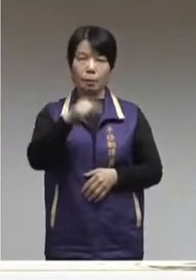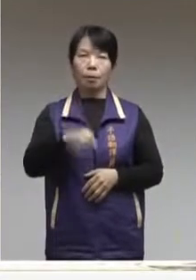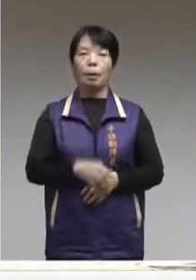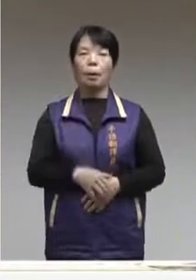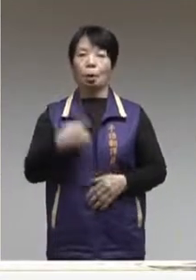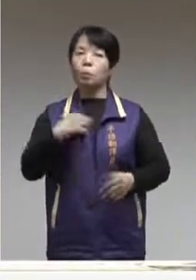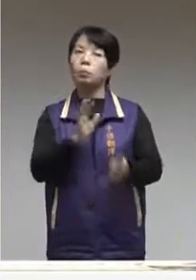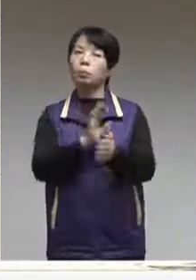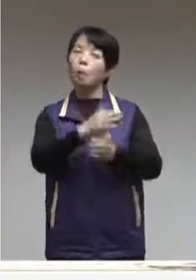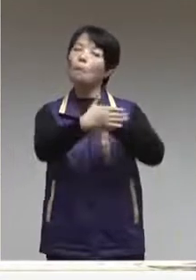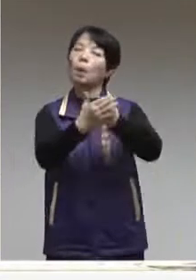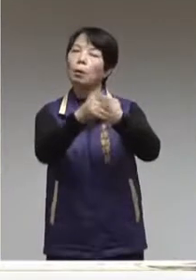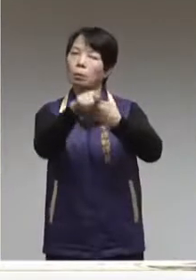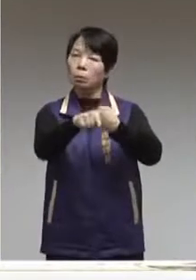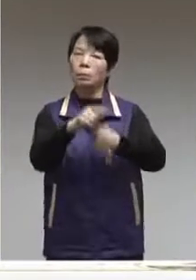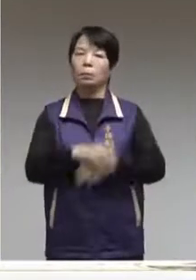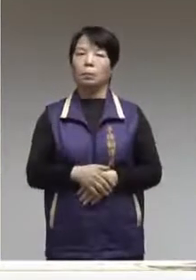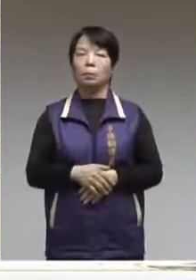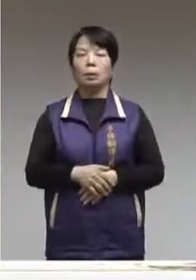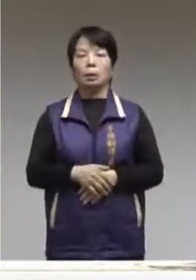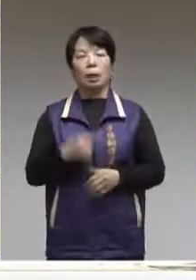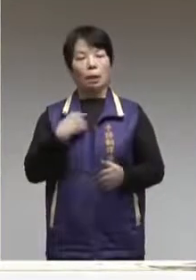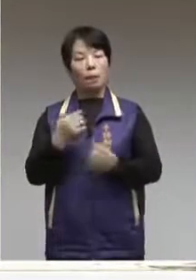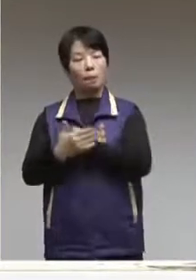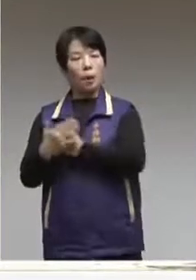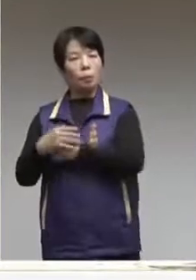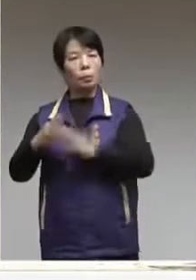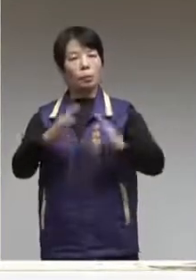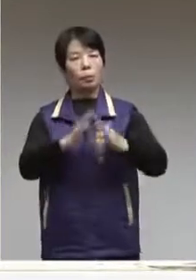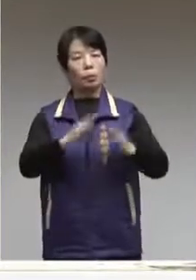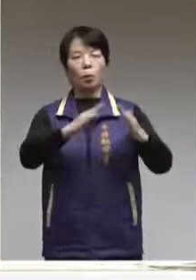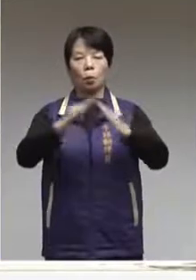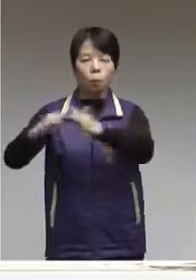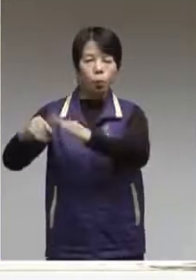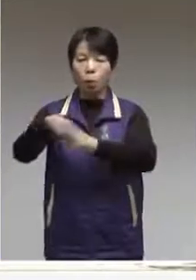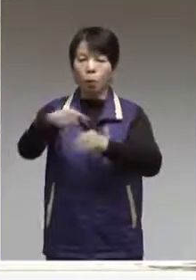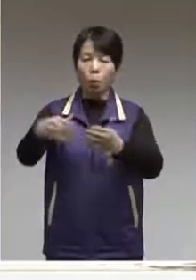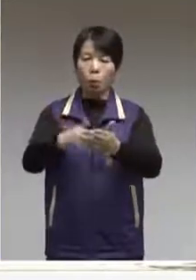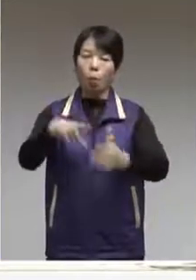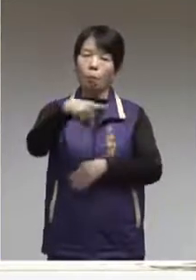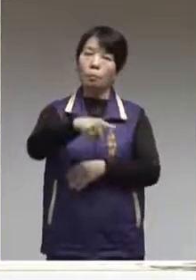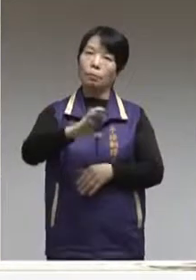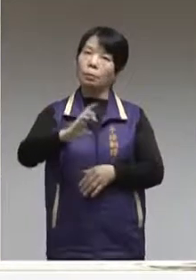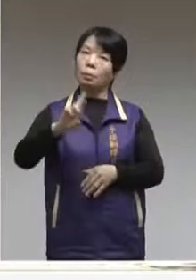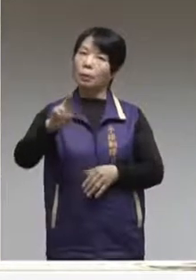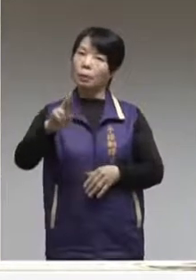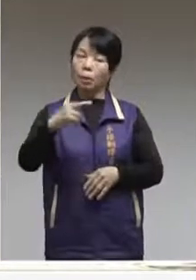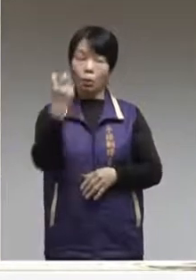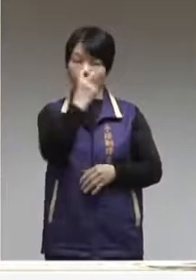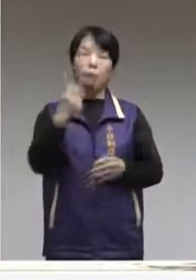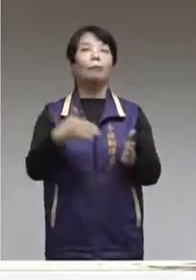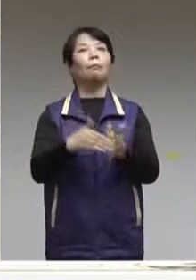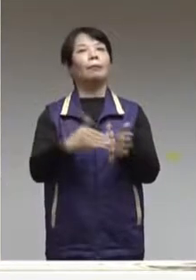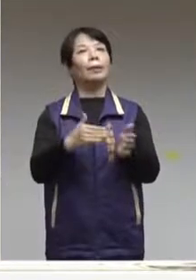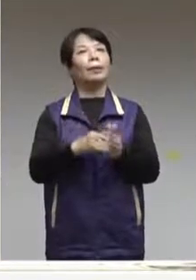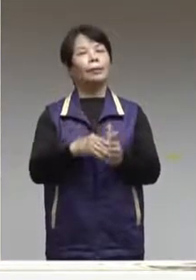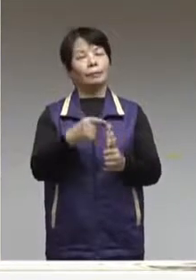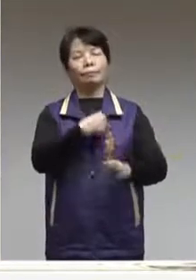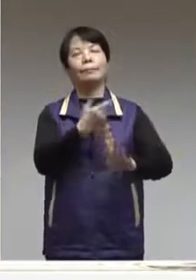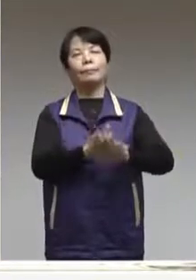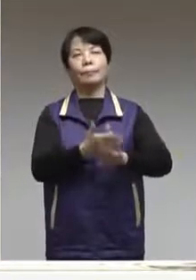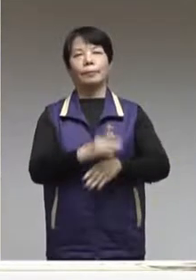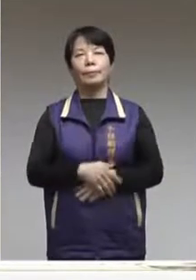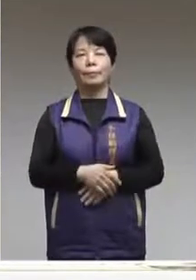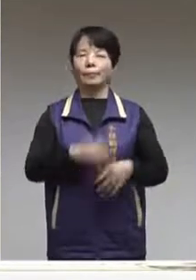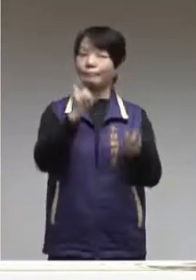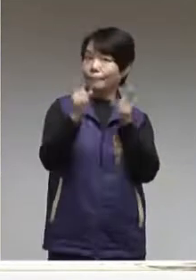好，啊嘛是为咱大家厝边隔壁好，啊，过年嘛较安心，都讲啊，我的 PCR 的阴性，我都无问题，吼，安尼